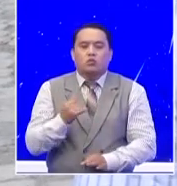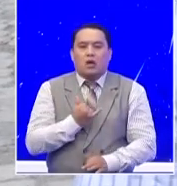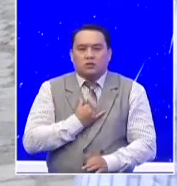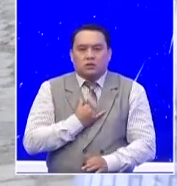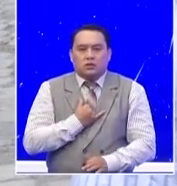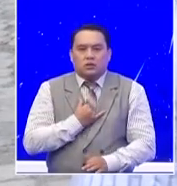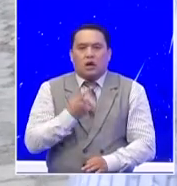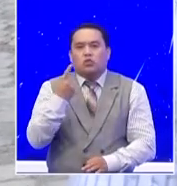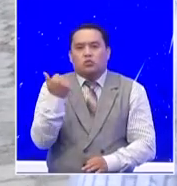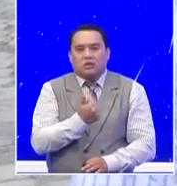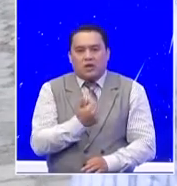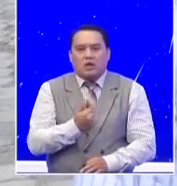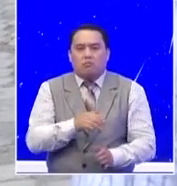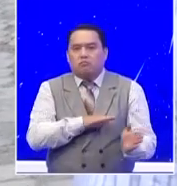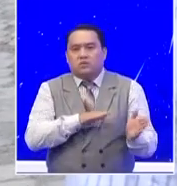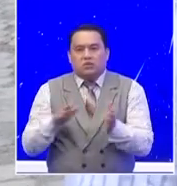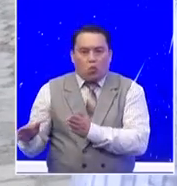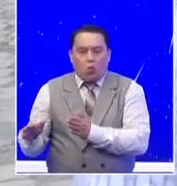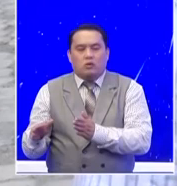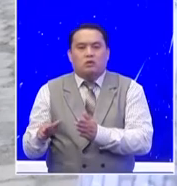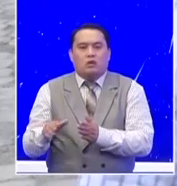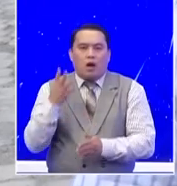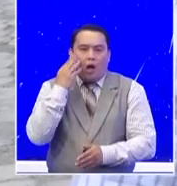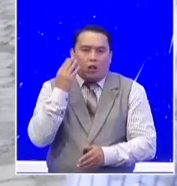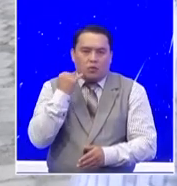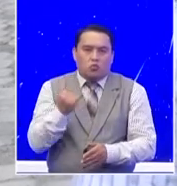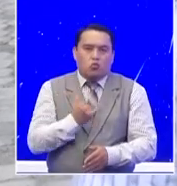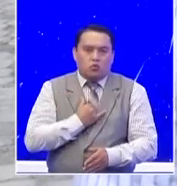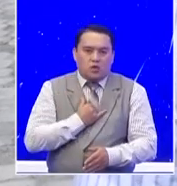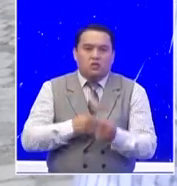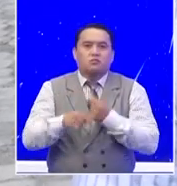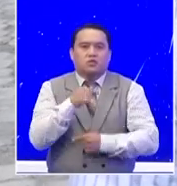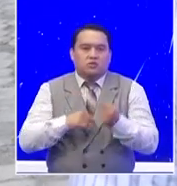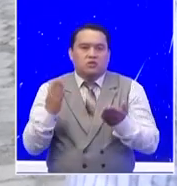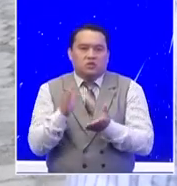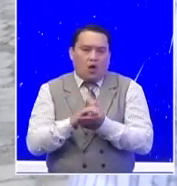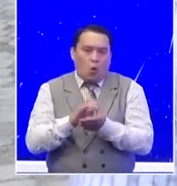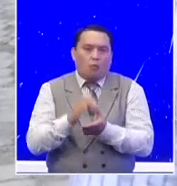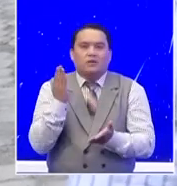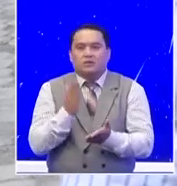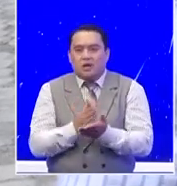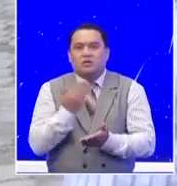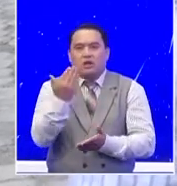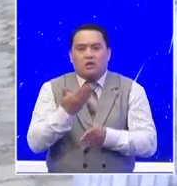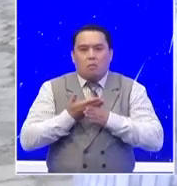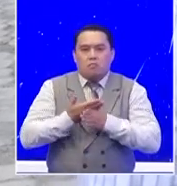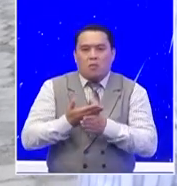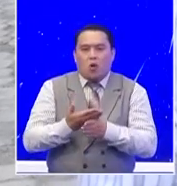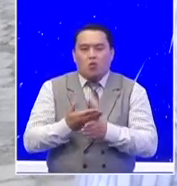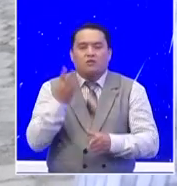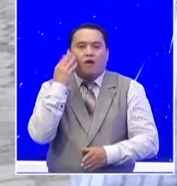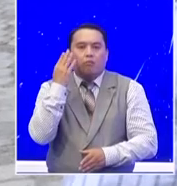мы вот неделя где-то прошла, мы привозим через Алмату. Там у нас есть предприниматели. Вот они вот закупают в